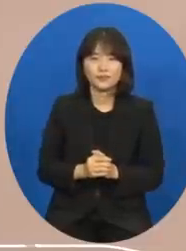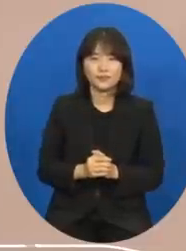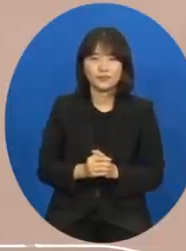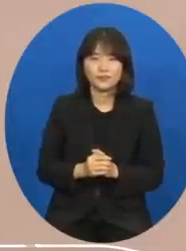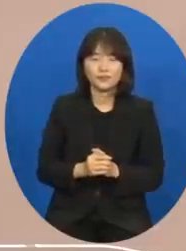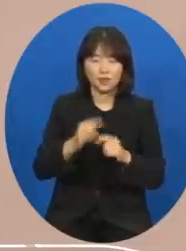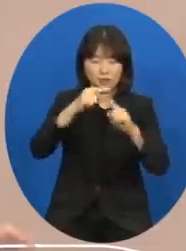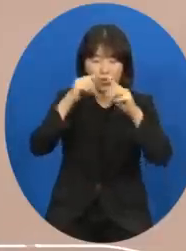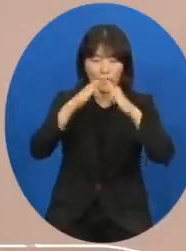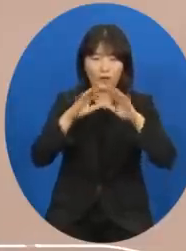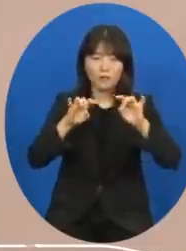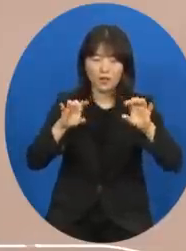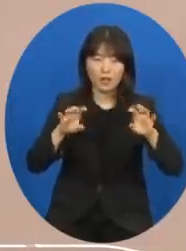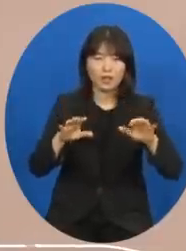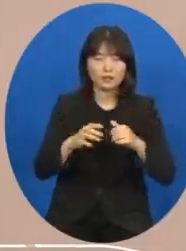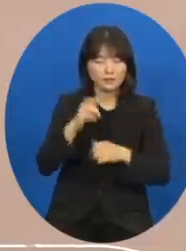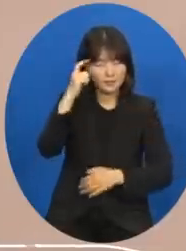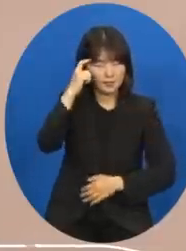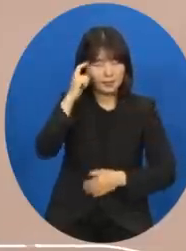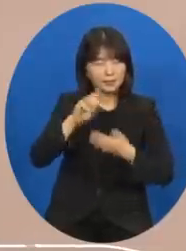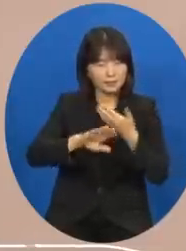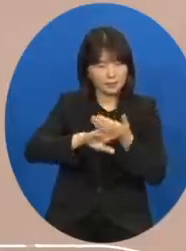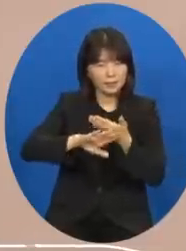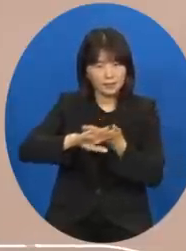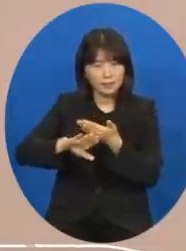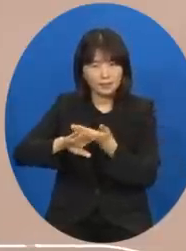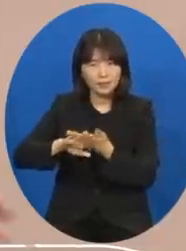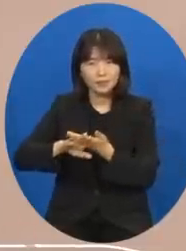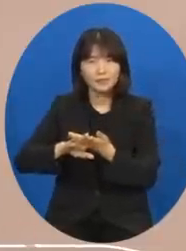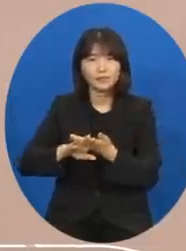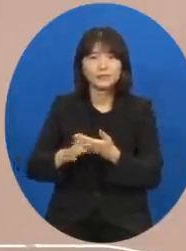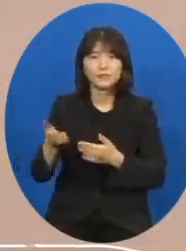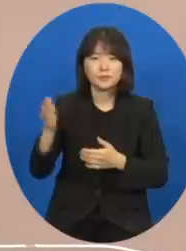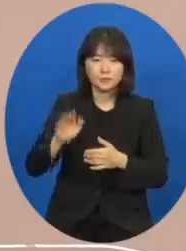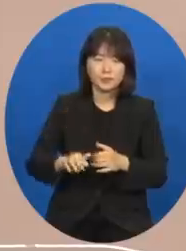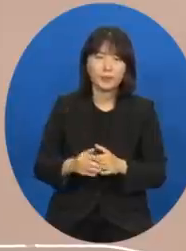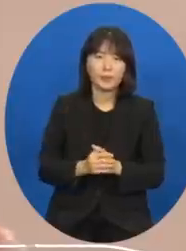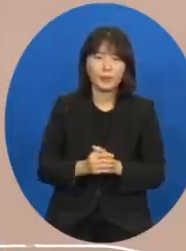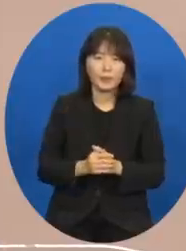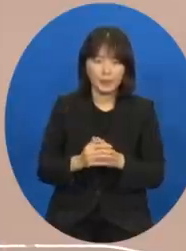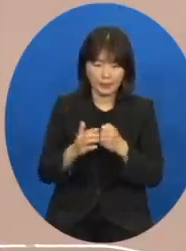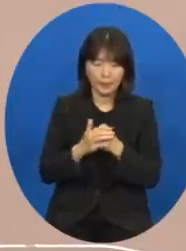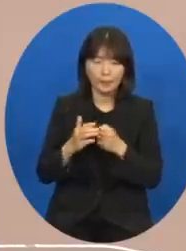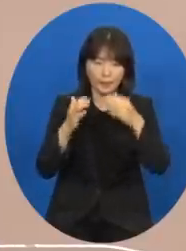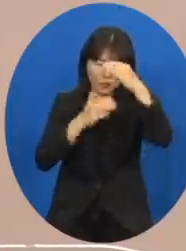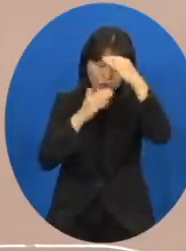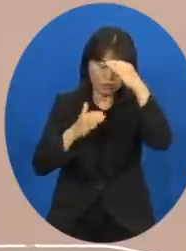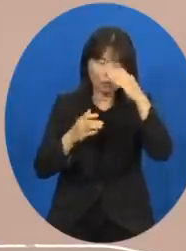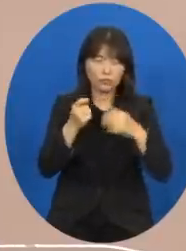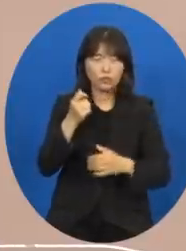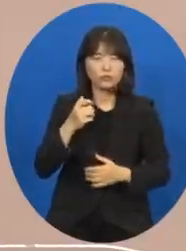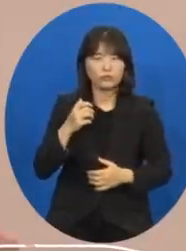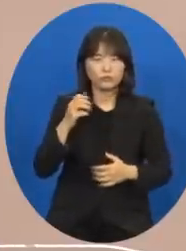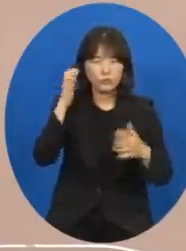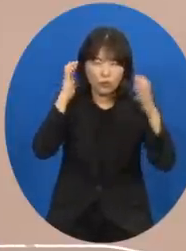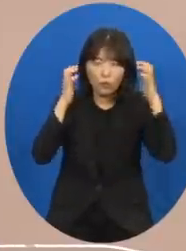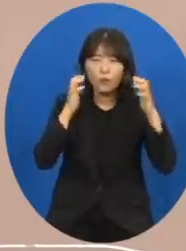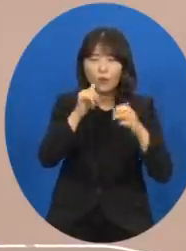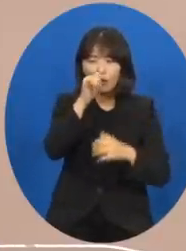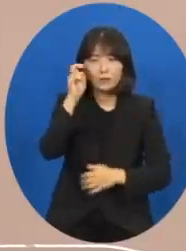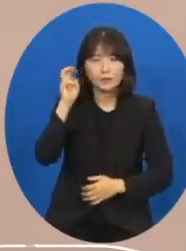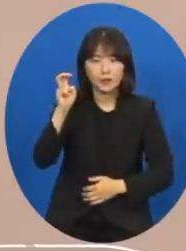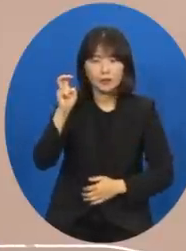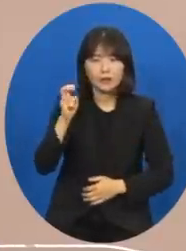교회마다 약간 의견도 다르고 목사님들마다 주장도 달라서 교인들도 상당히 혼란스러우실 겁니다. 그런데